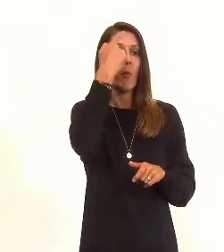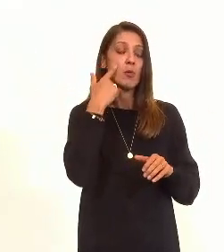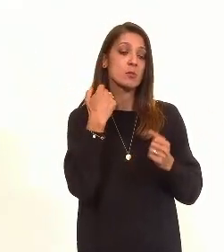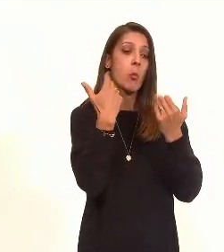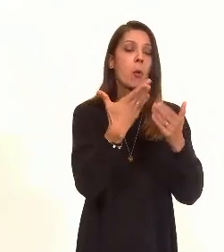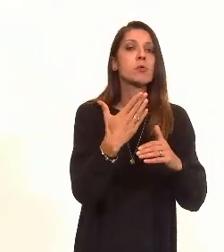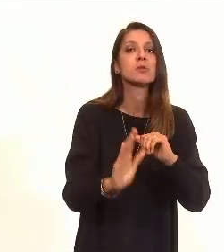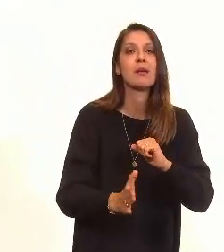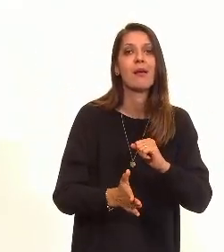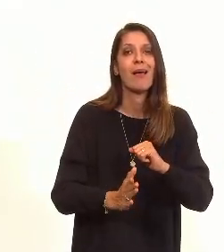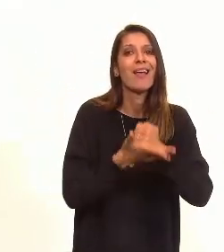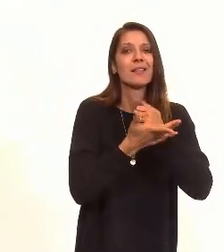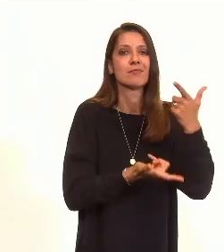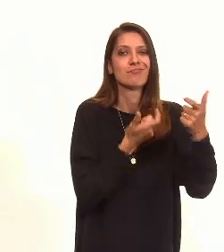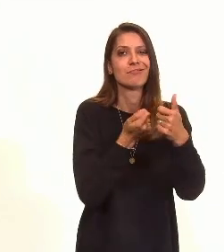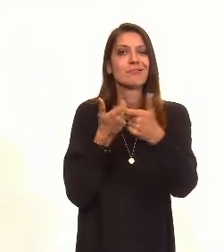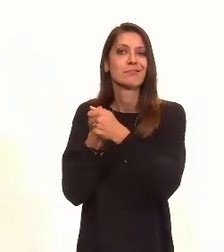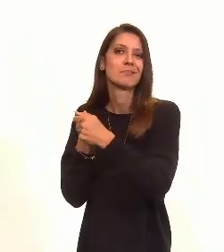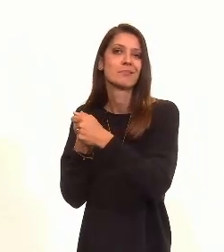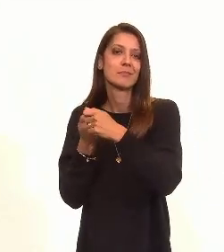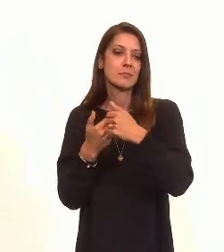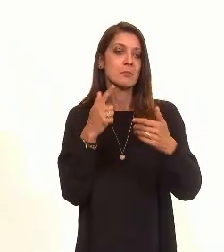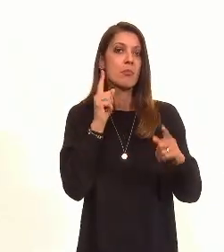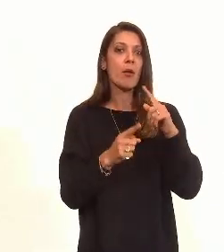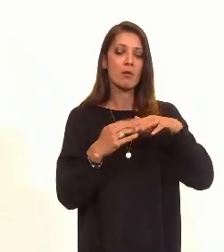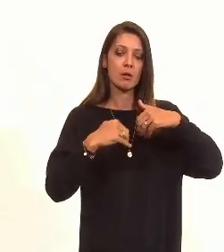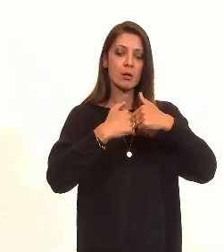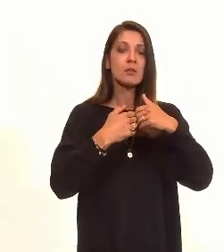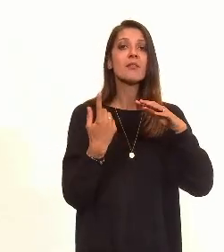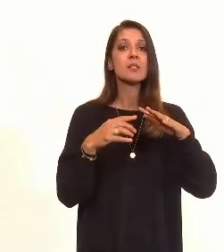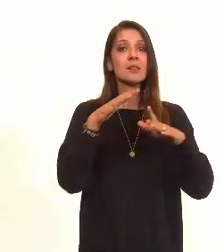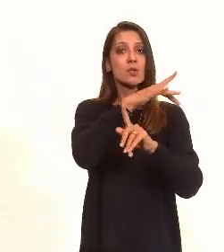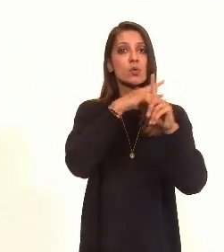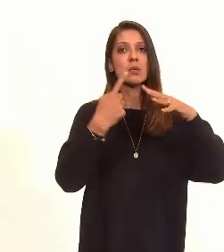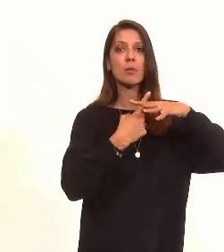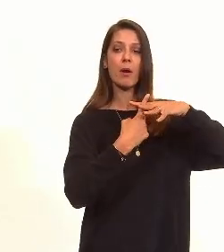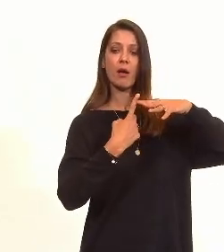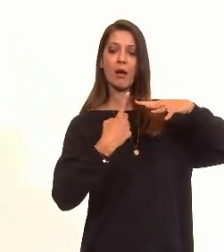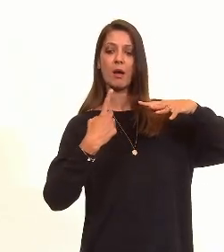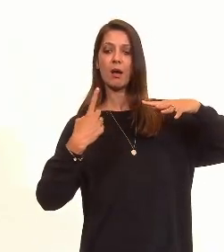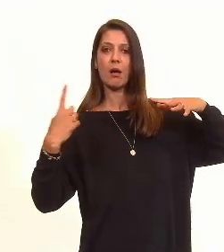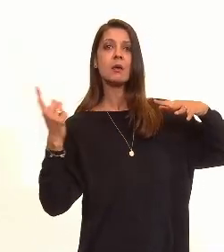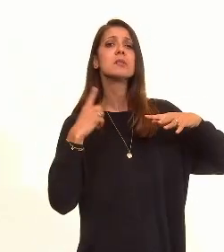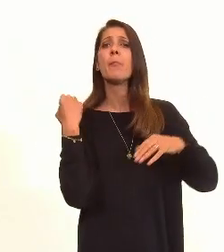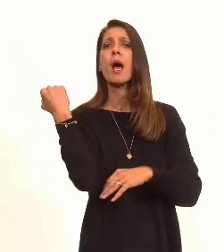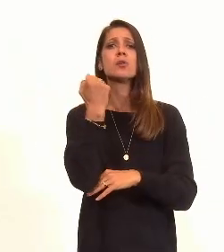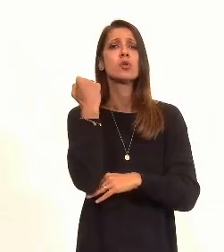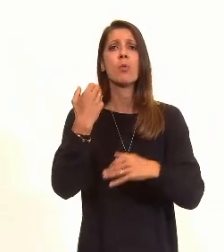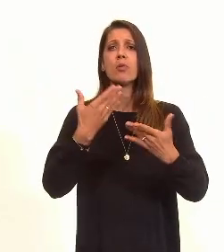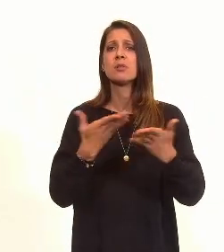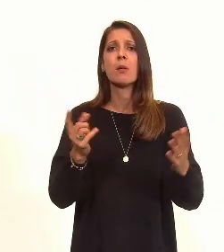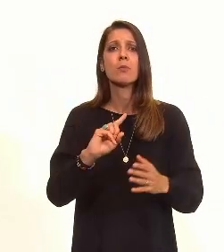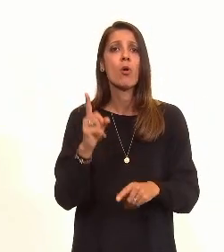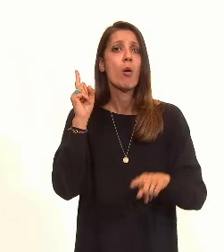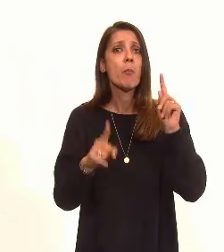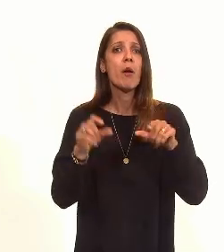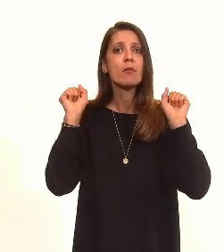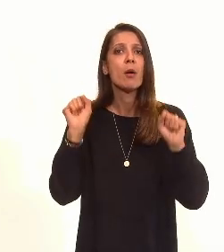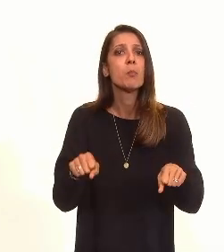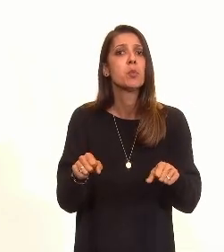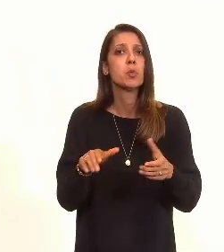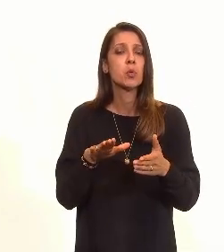proposées. Cette coupure, cette séparation, cette distance avec la société, elle n'est pas un simple isolement. Parfois, elle peut se